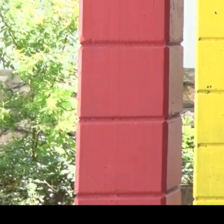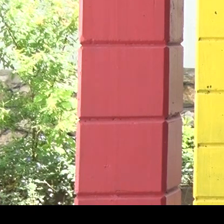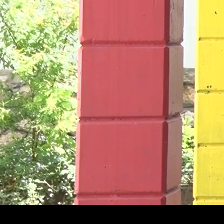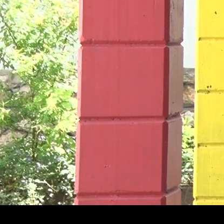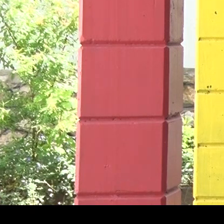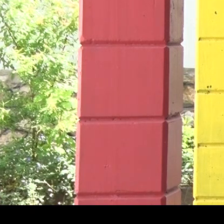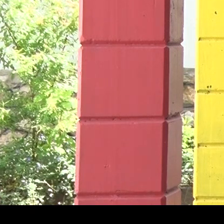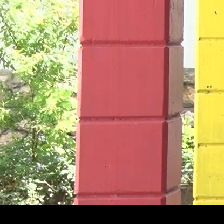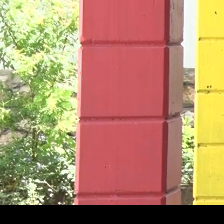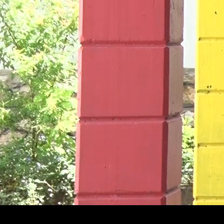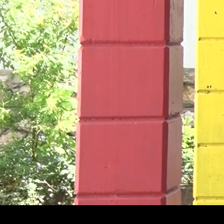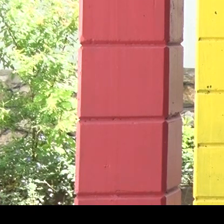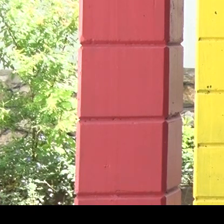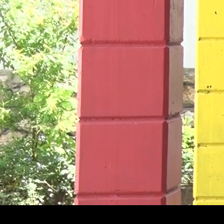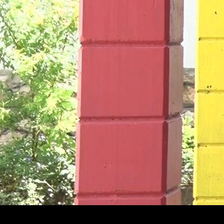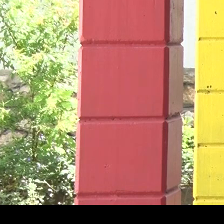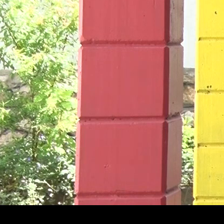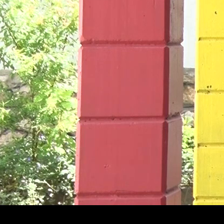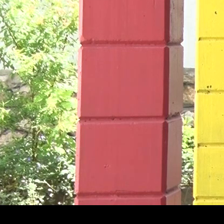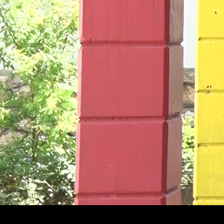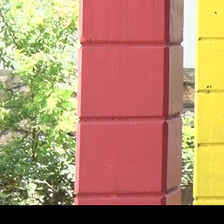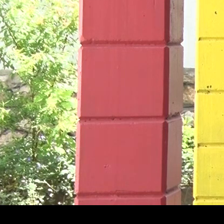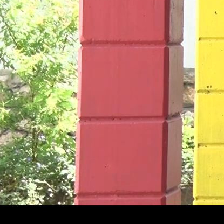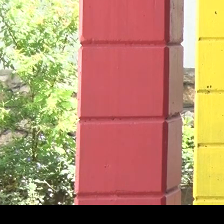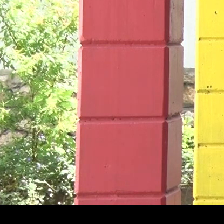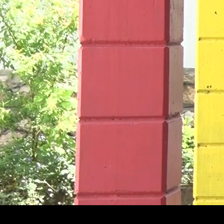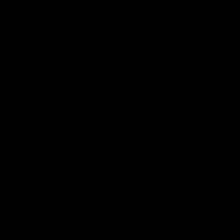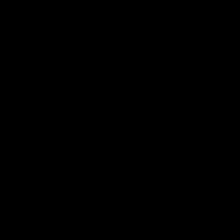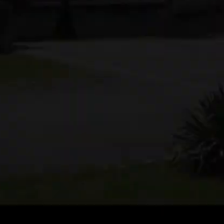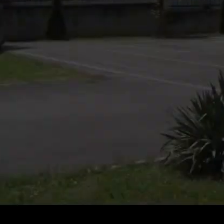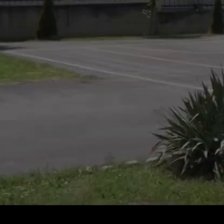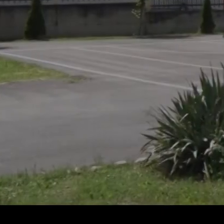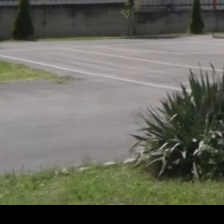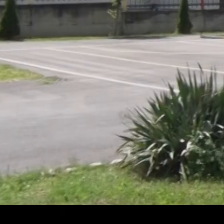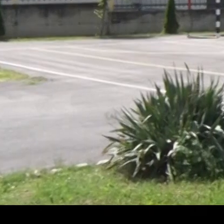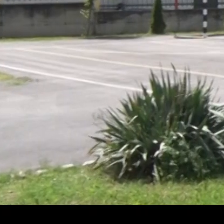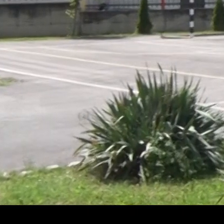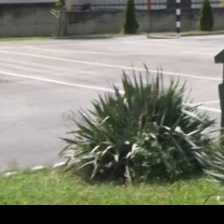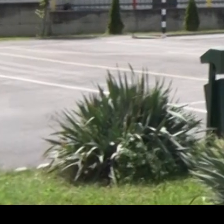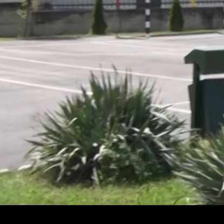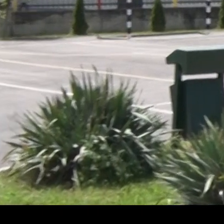të shurë dhe ati që dhe gjonë, kështu që pa interpretus na nuk funksionojnë.